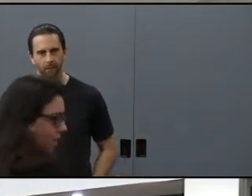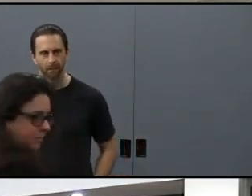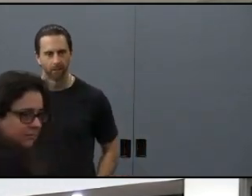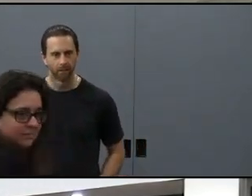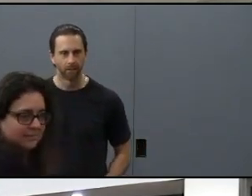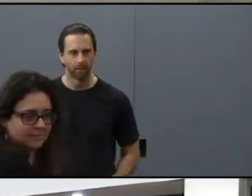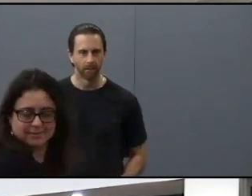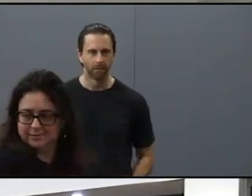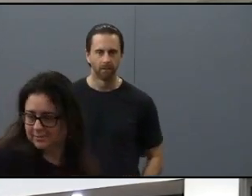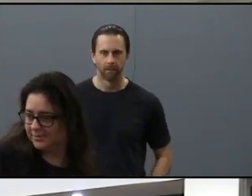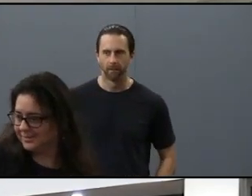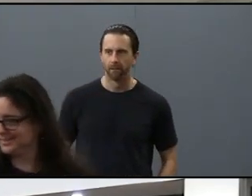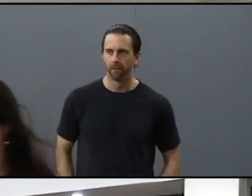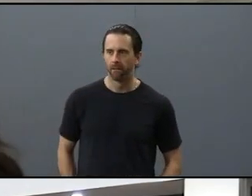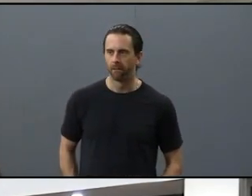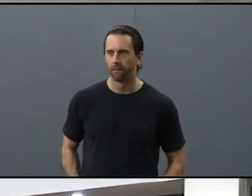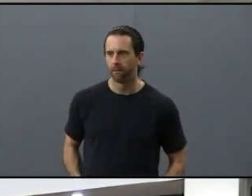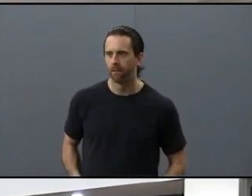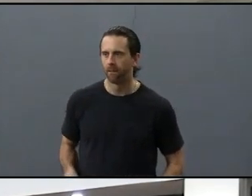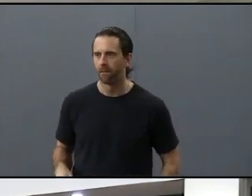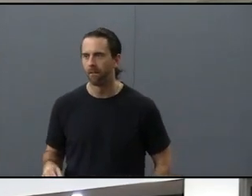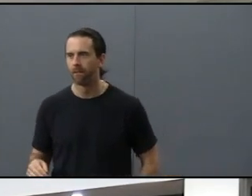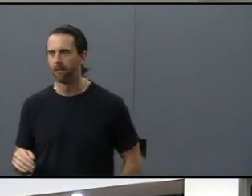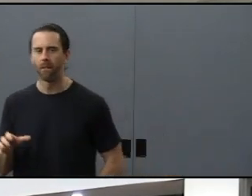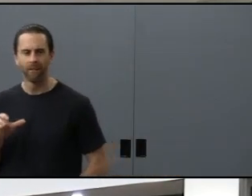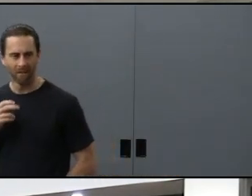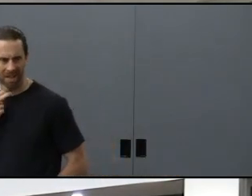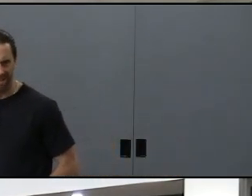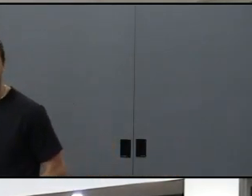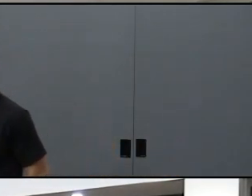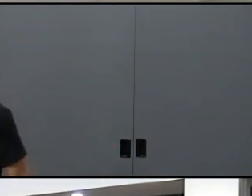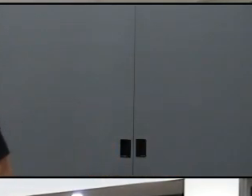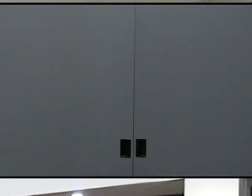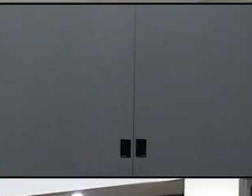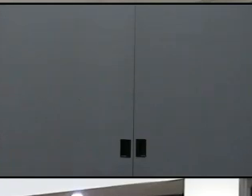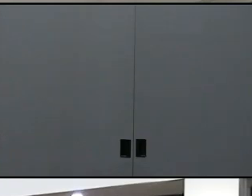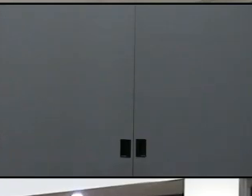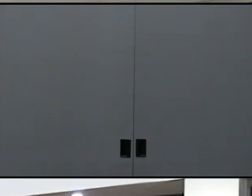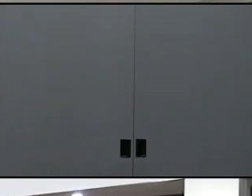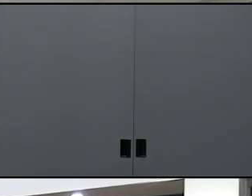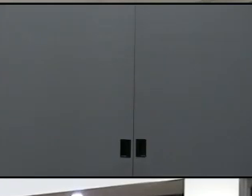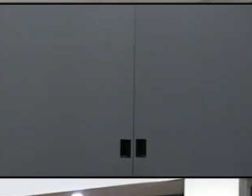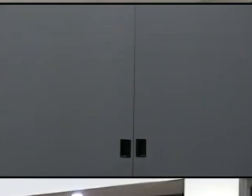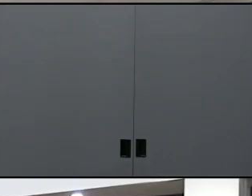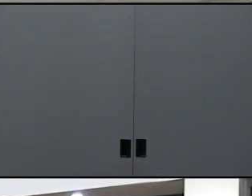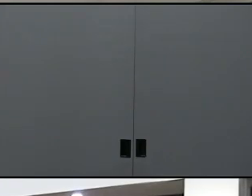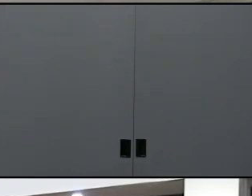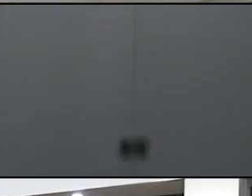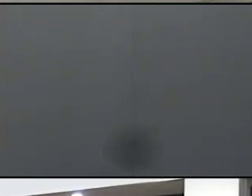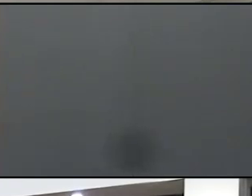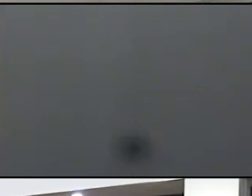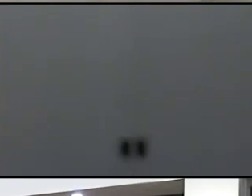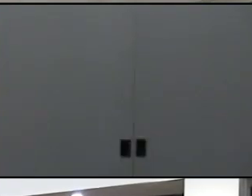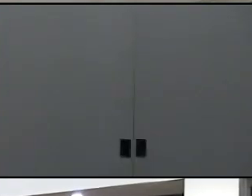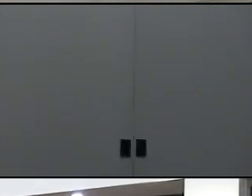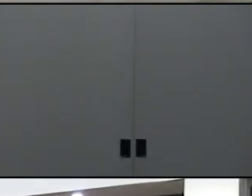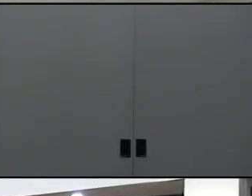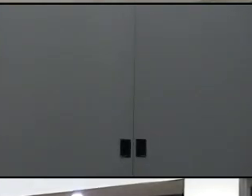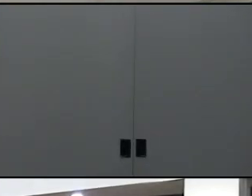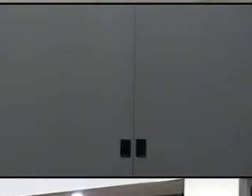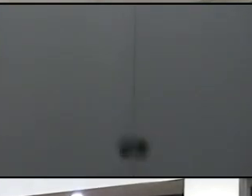Guire non j'avais une crainte sur mais aujourd'hui ça se